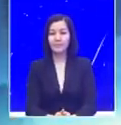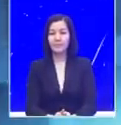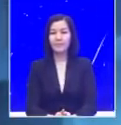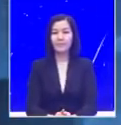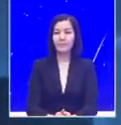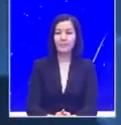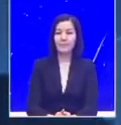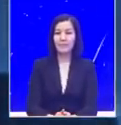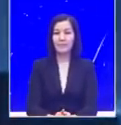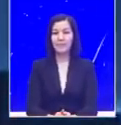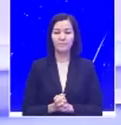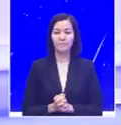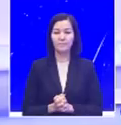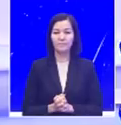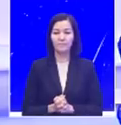Жетісу телеарнасы.